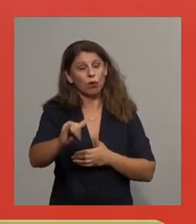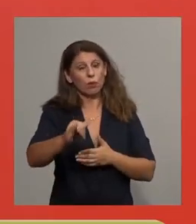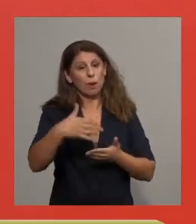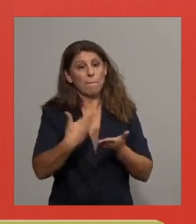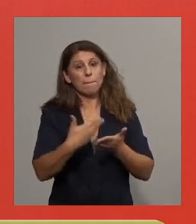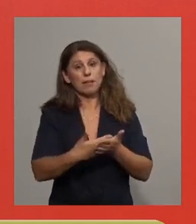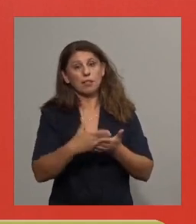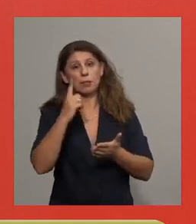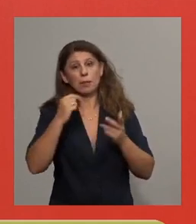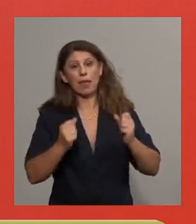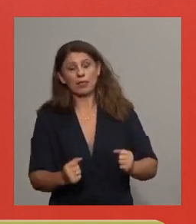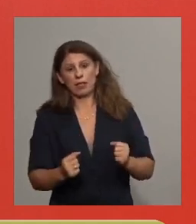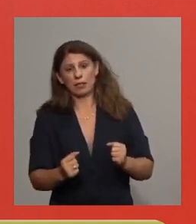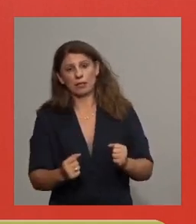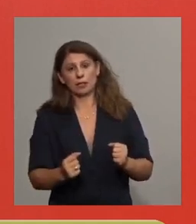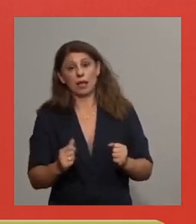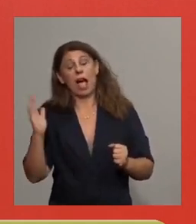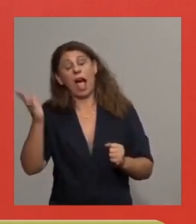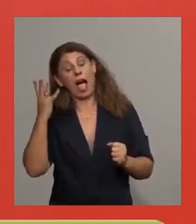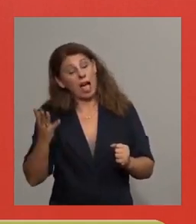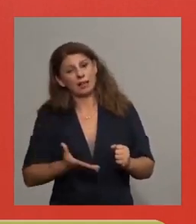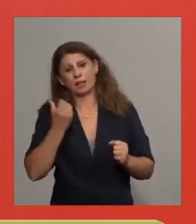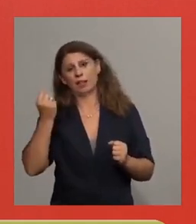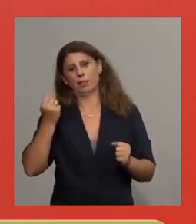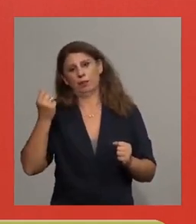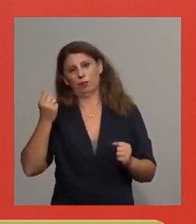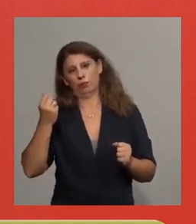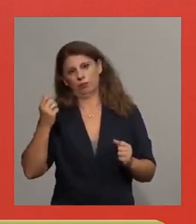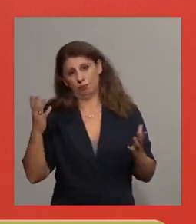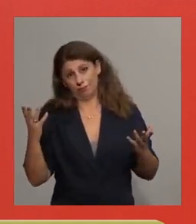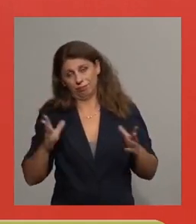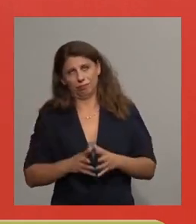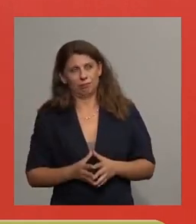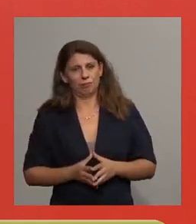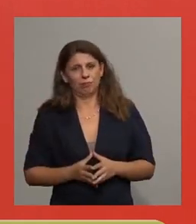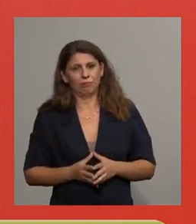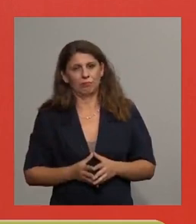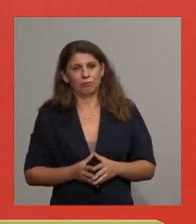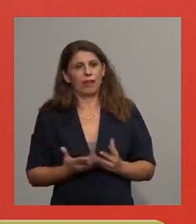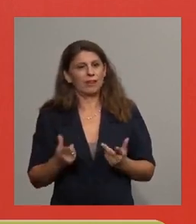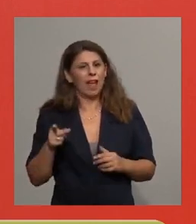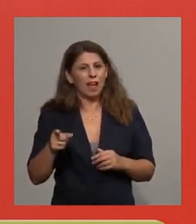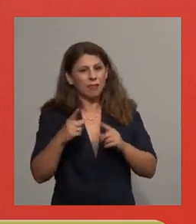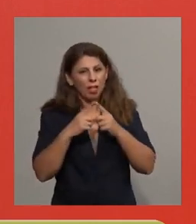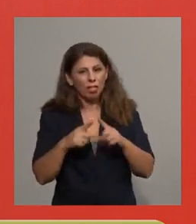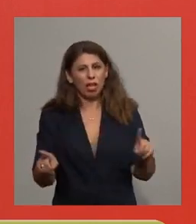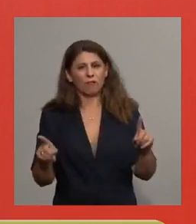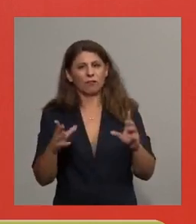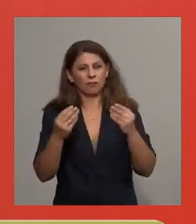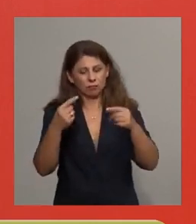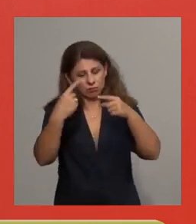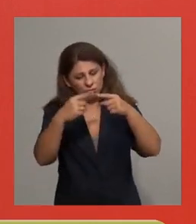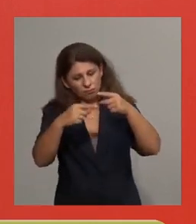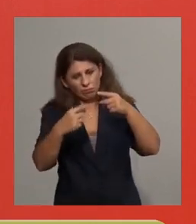πιστοποιητικά για μια θέση, αν τη βρουν και αυτοί στον ήλιο. Γιατί αυτά τα διαφορετικά, τα